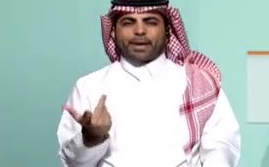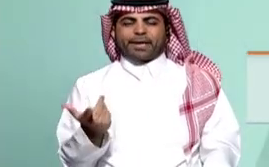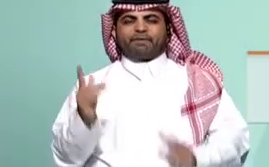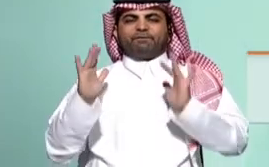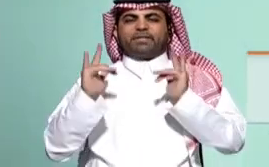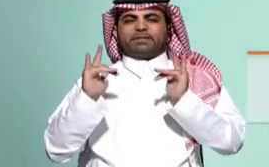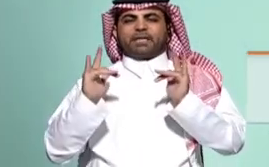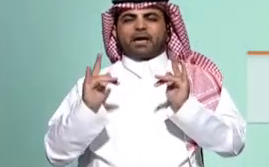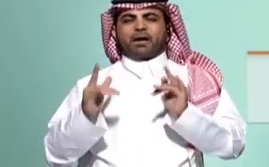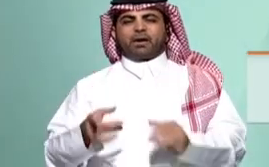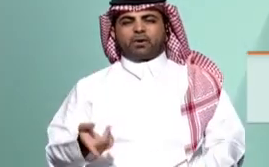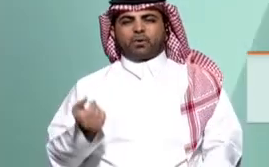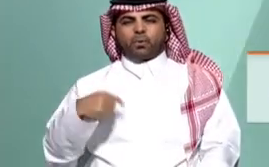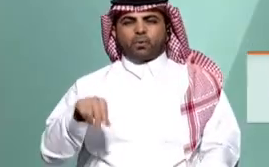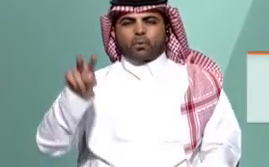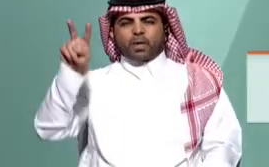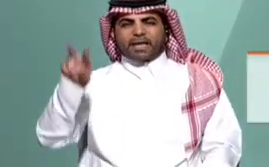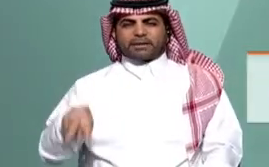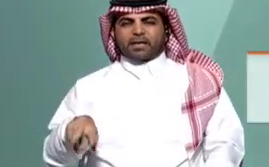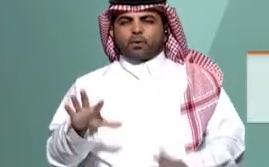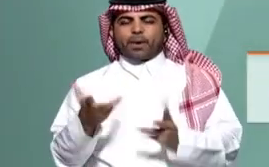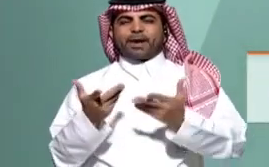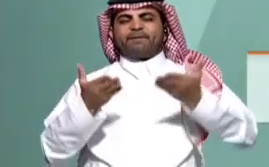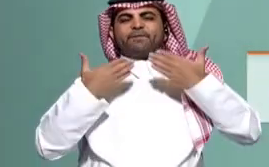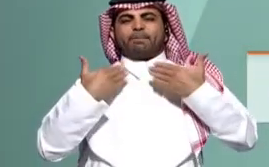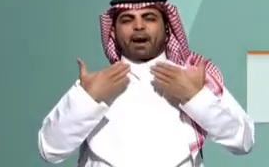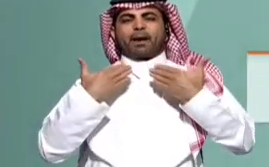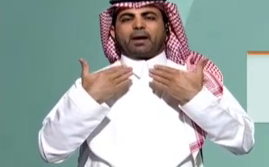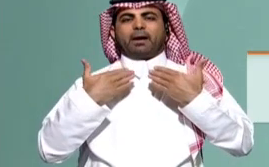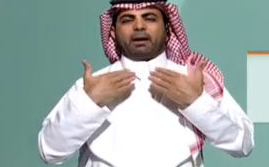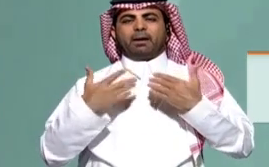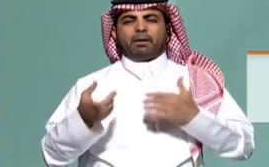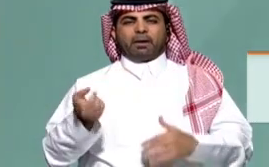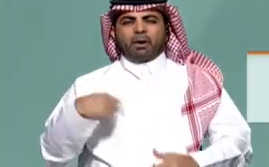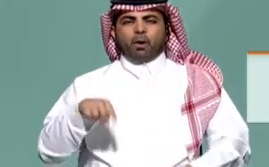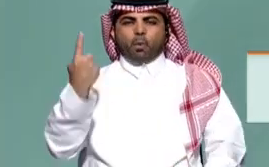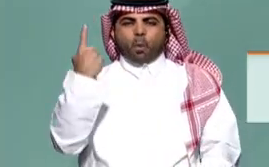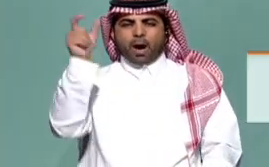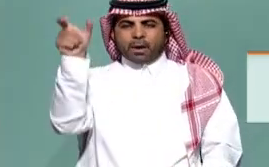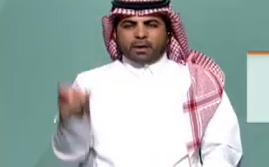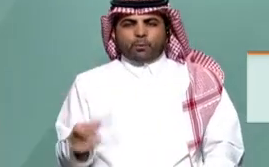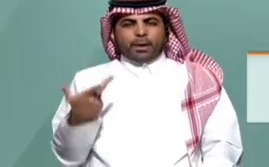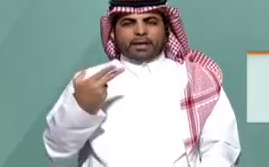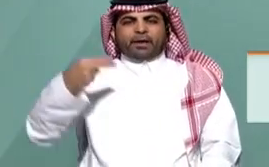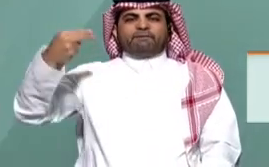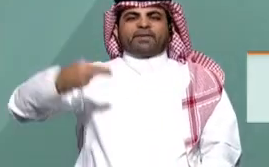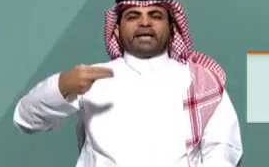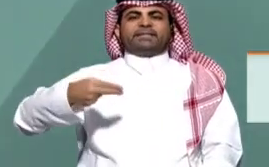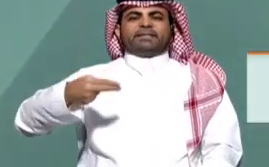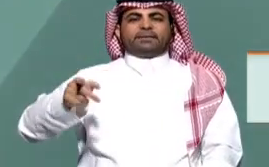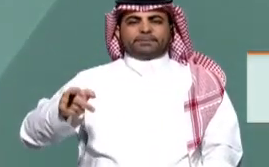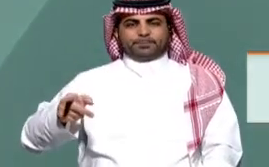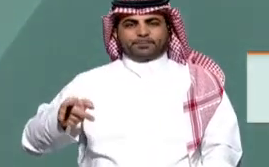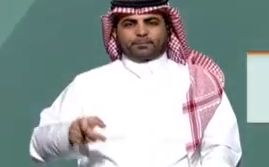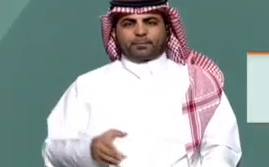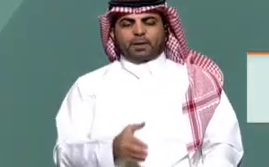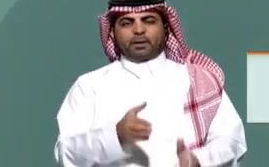حالة في مدينة جدة و11 حالة في مكة المكرمة وحالة واحدة في